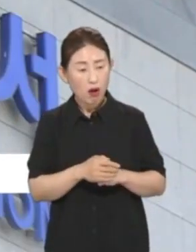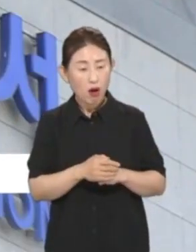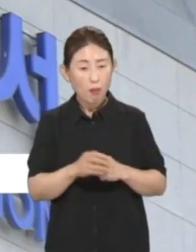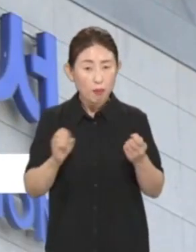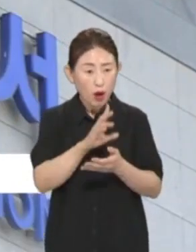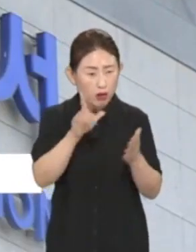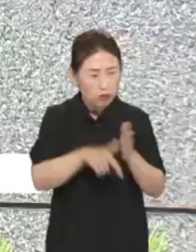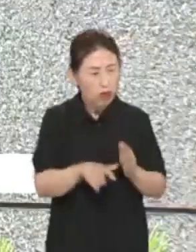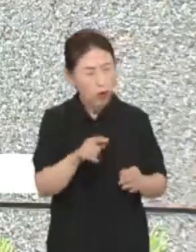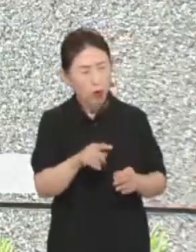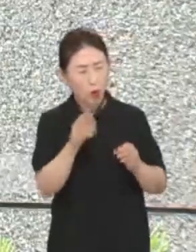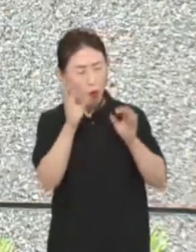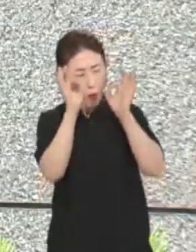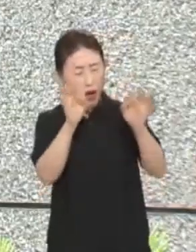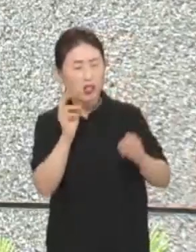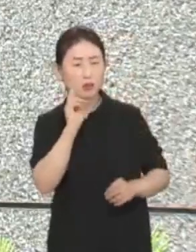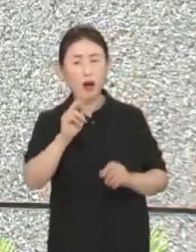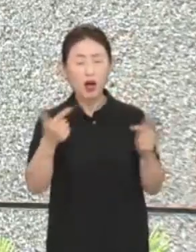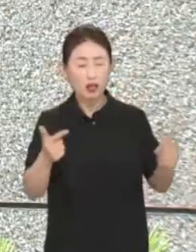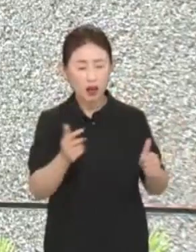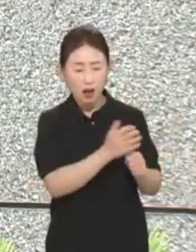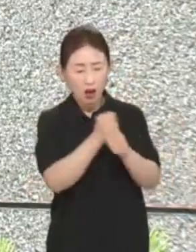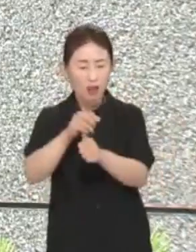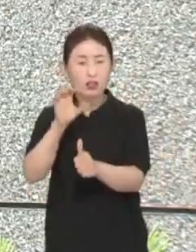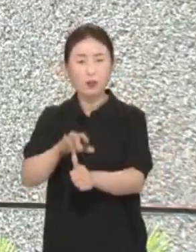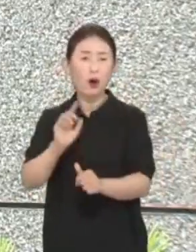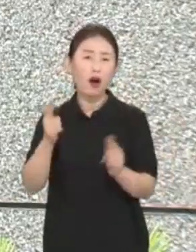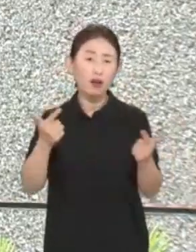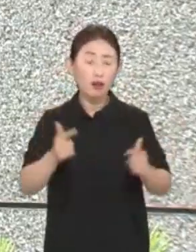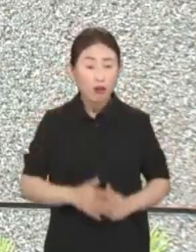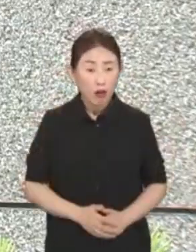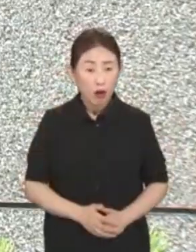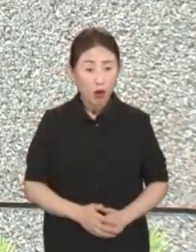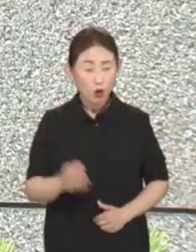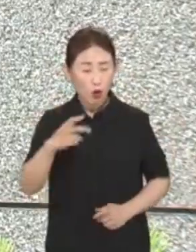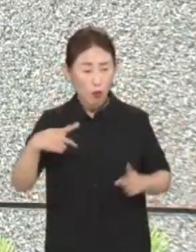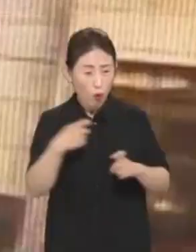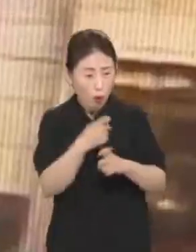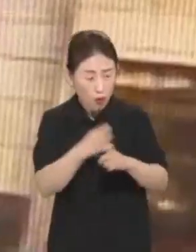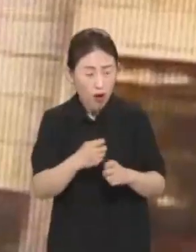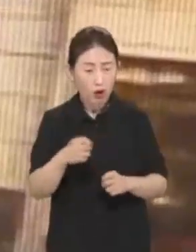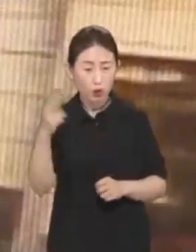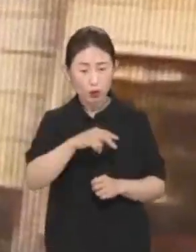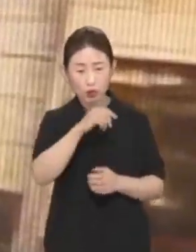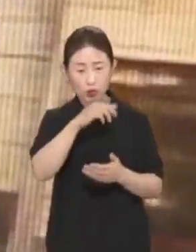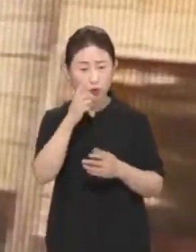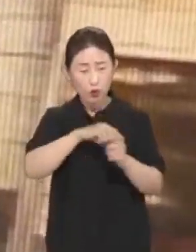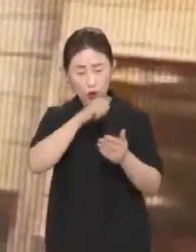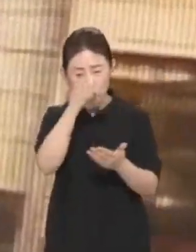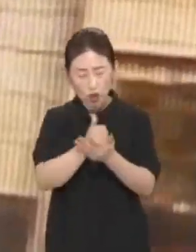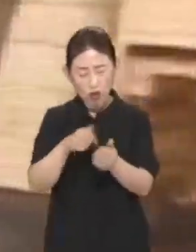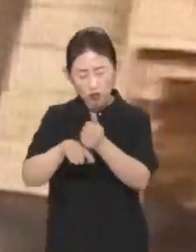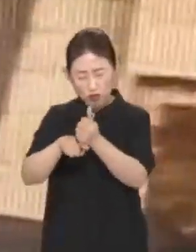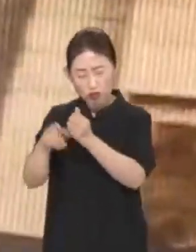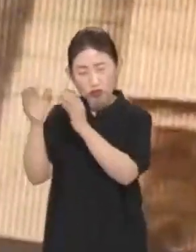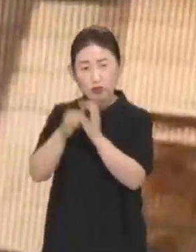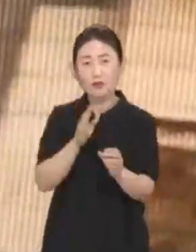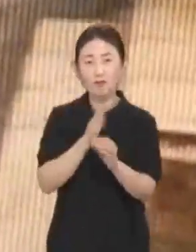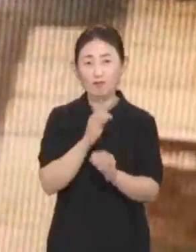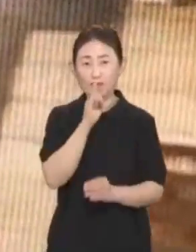사안이 경미했다고 판단해 체포하지 않았다며 이들에 대한 보복과 여지에 대한 추가 수사는 진행 중이라고